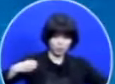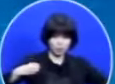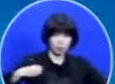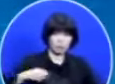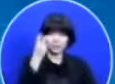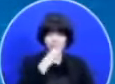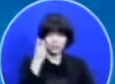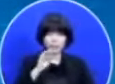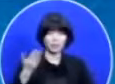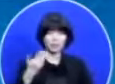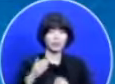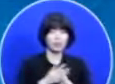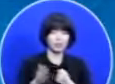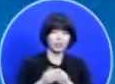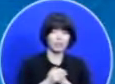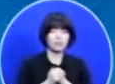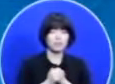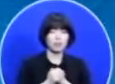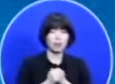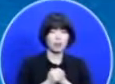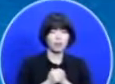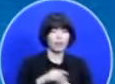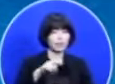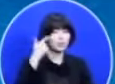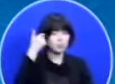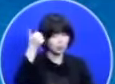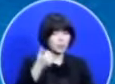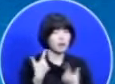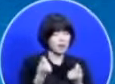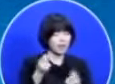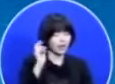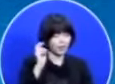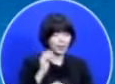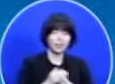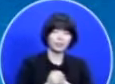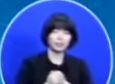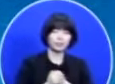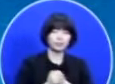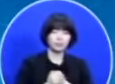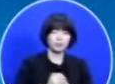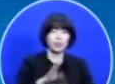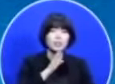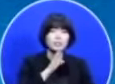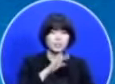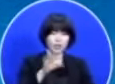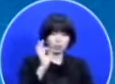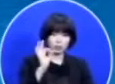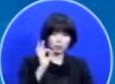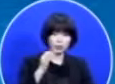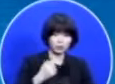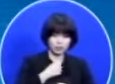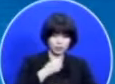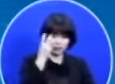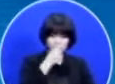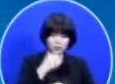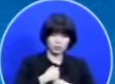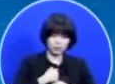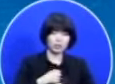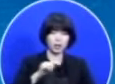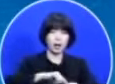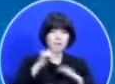되니까 닿아 그 목사님도 그랬던 모양입니다 정작 돈은 찍혔는데 마음을